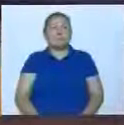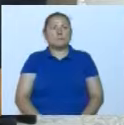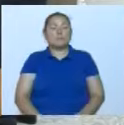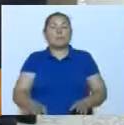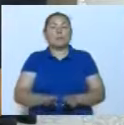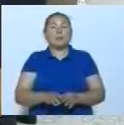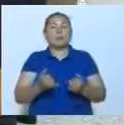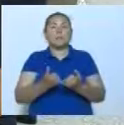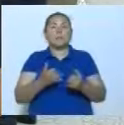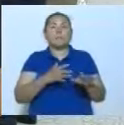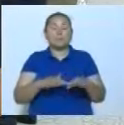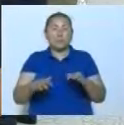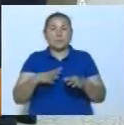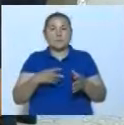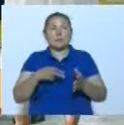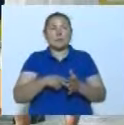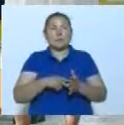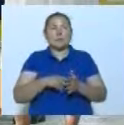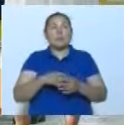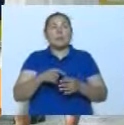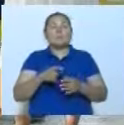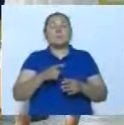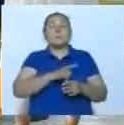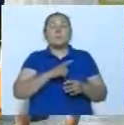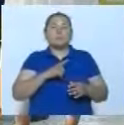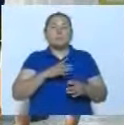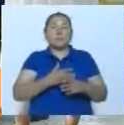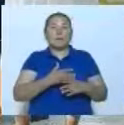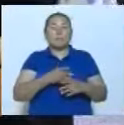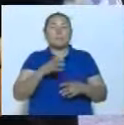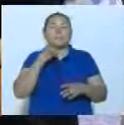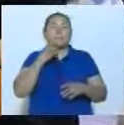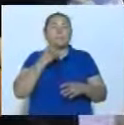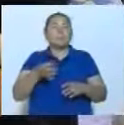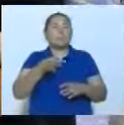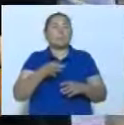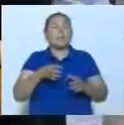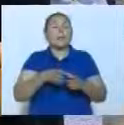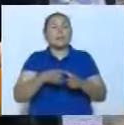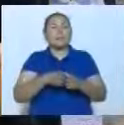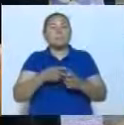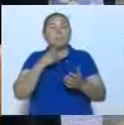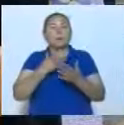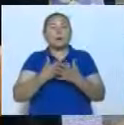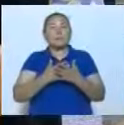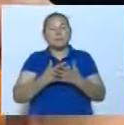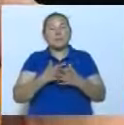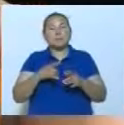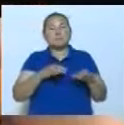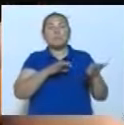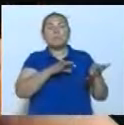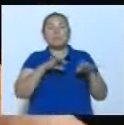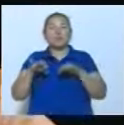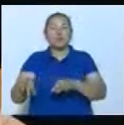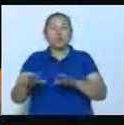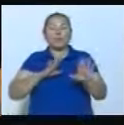также гостями мероприятия стали сотрудники мемориального музея Динской области коллектив учреждения представил публике передвижную выставку